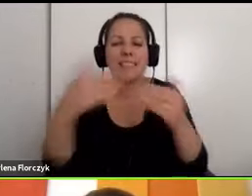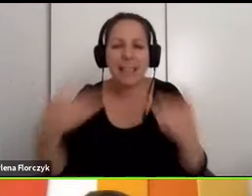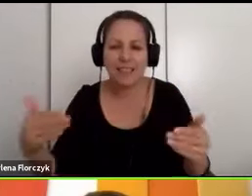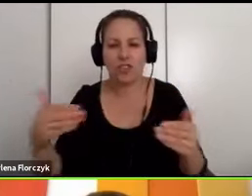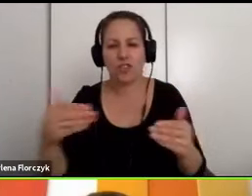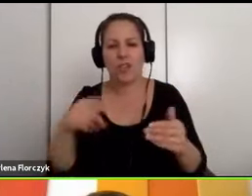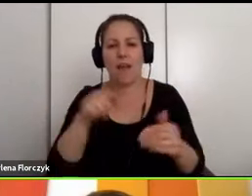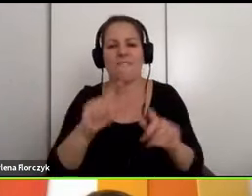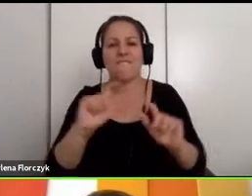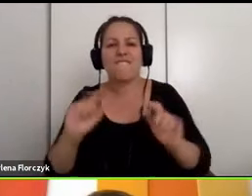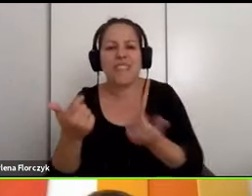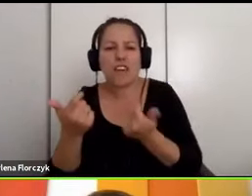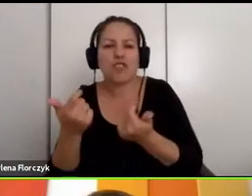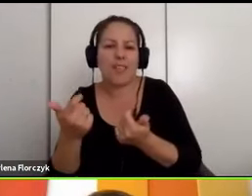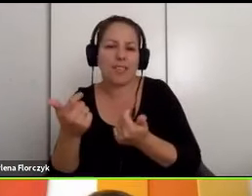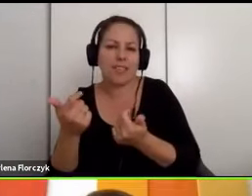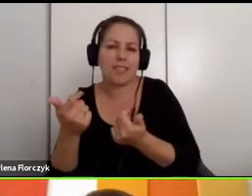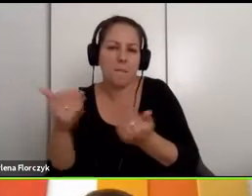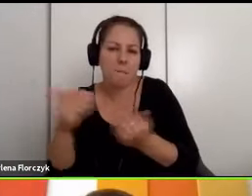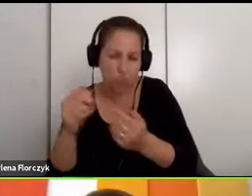kochać wydarzenie